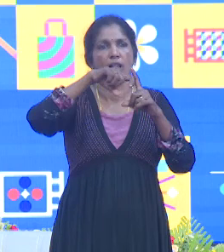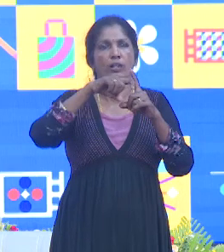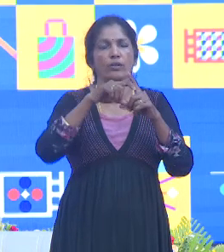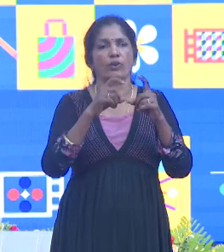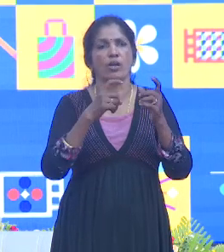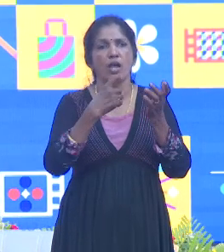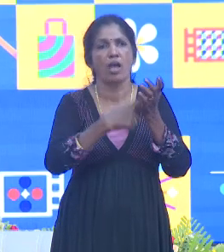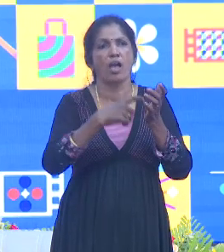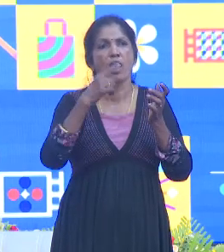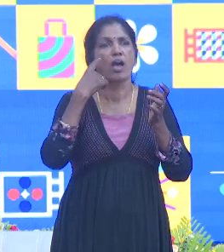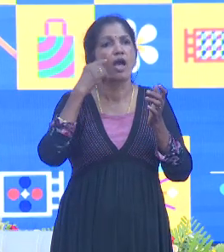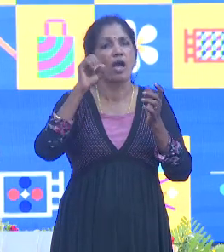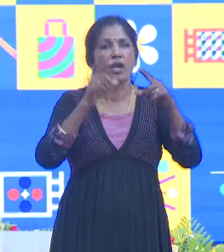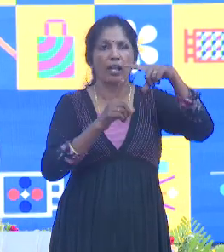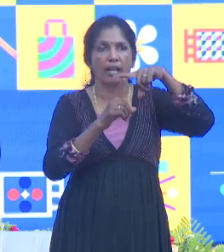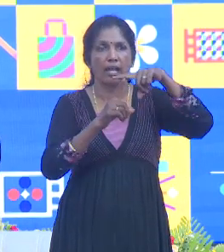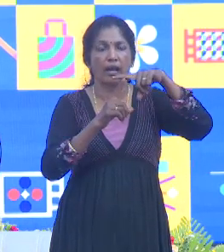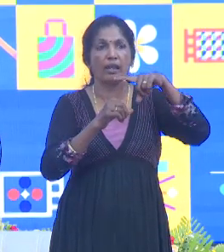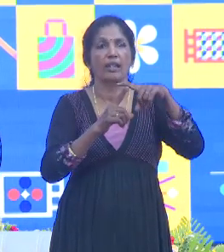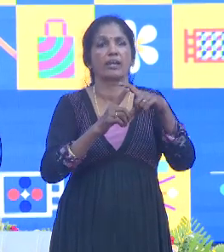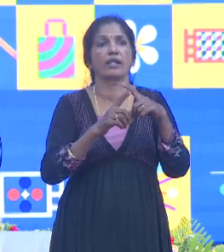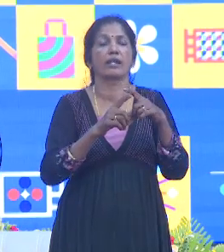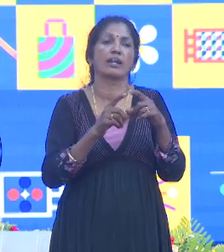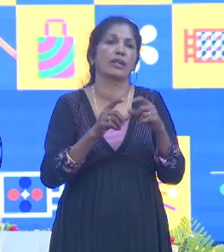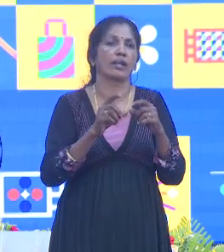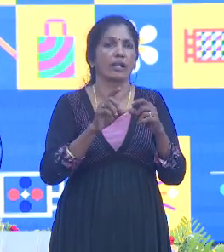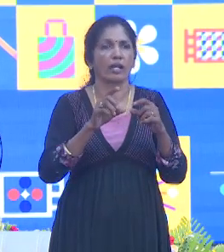Right very Sampradayate, Pradigula Mai Badikinu in the Kandunda